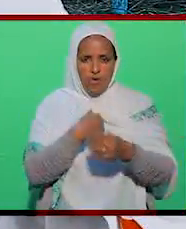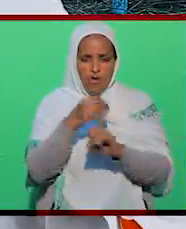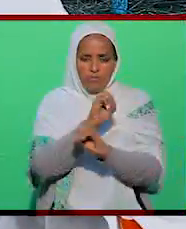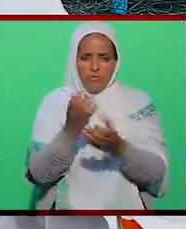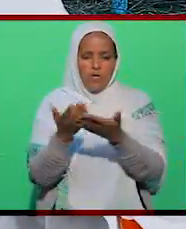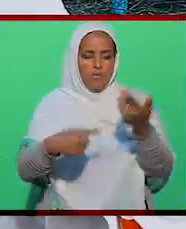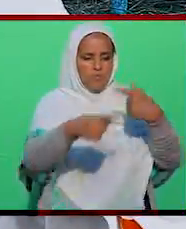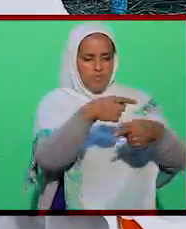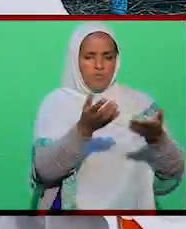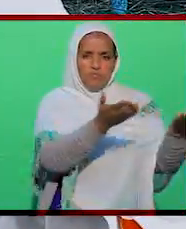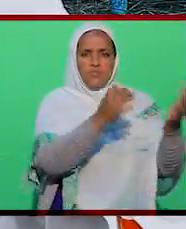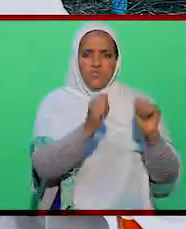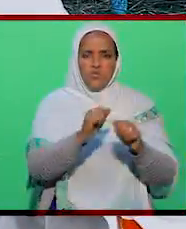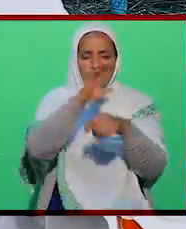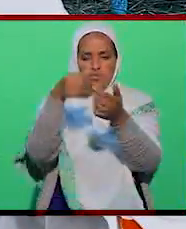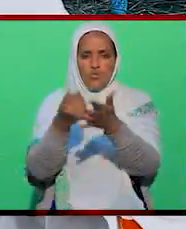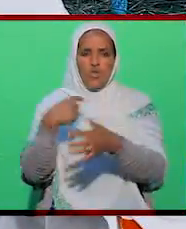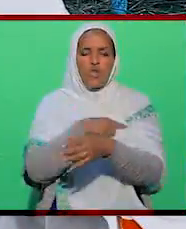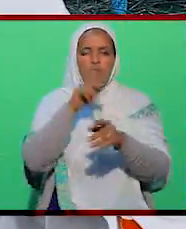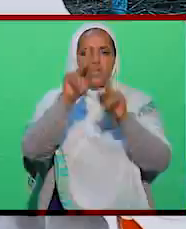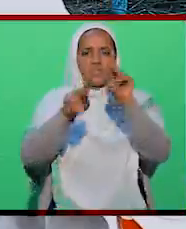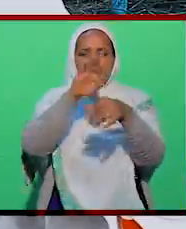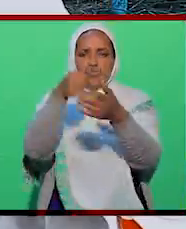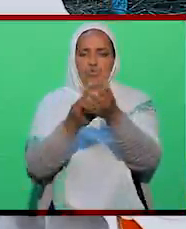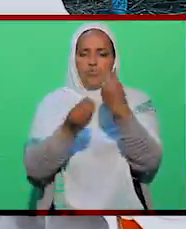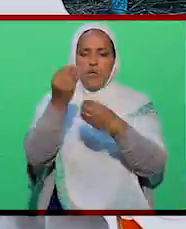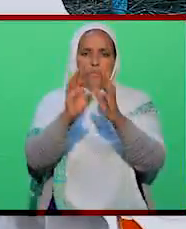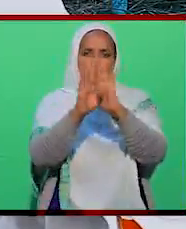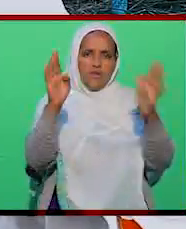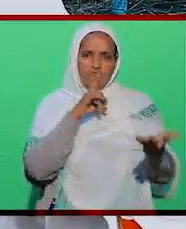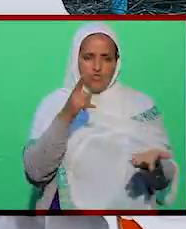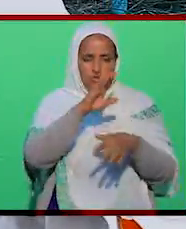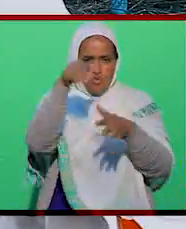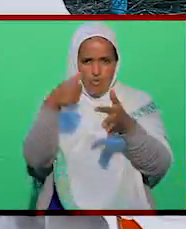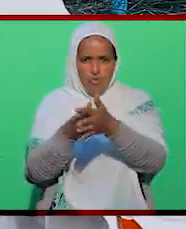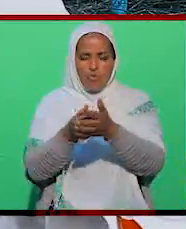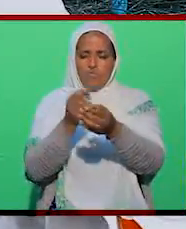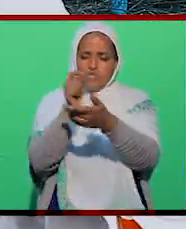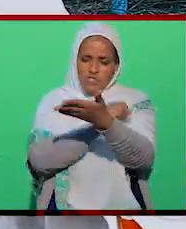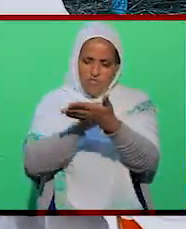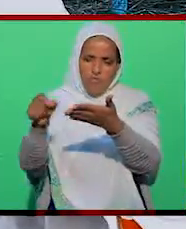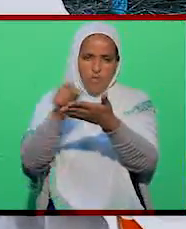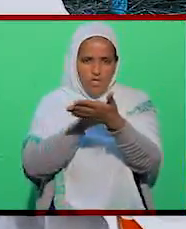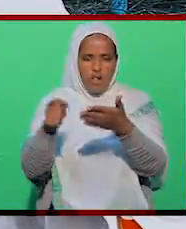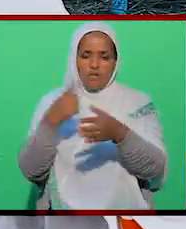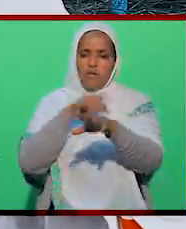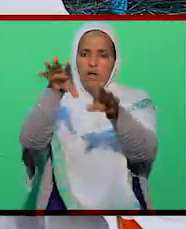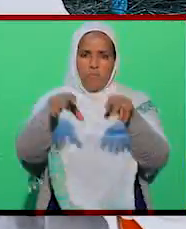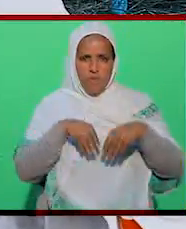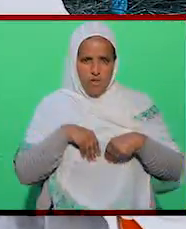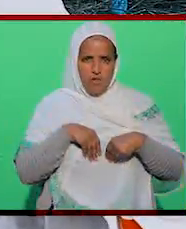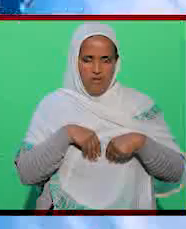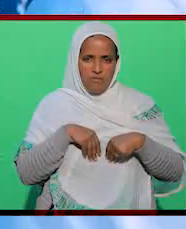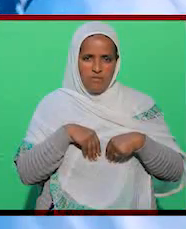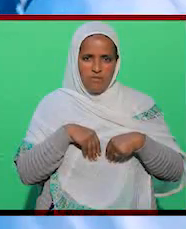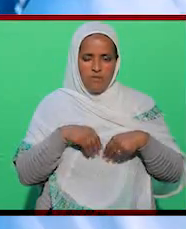ገበያው ካለ ምንም ነገር ይመጣል። እኛ ጋር ሁሉም ይመጣው፣ የእኛ ህዝብ ለሁሉም ገበያ ክፍት ነው። ሁሉም ይጽፍበታል፣ የእኛ ህዝብ ይቀበላል